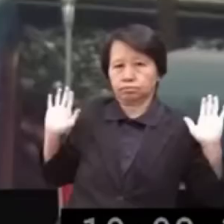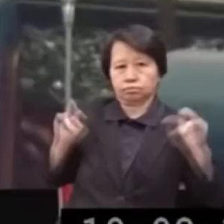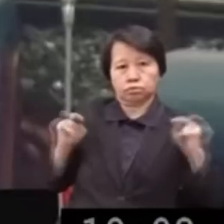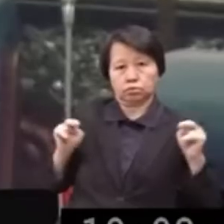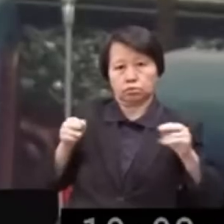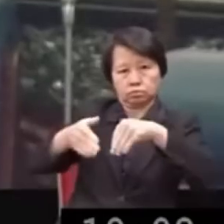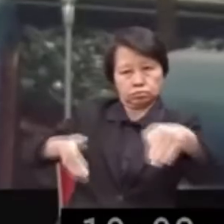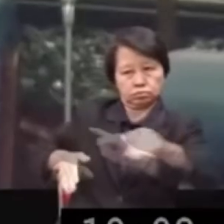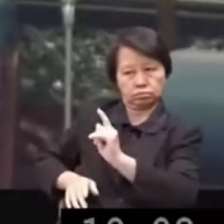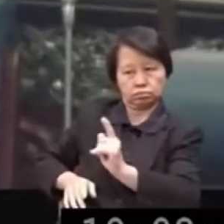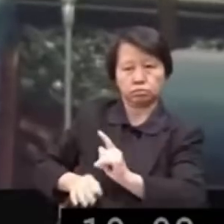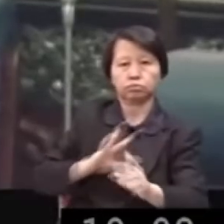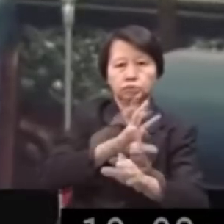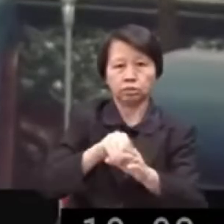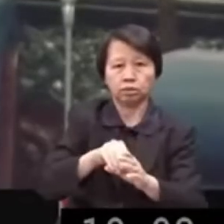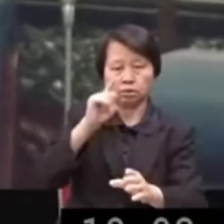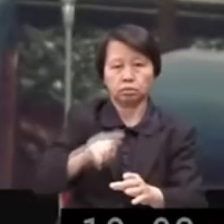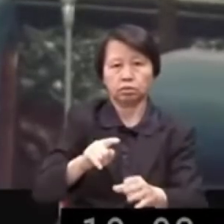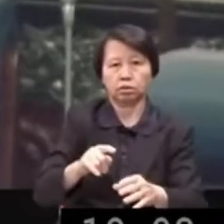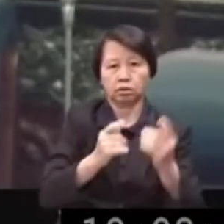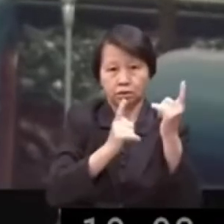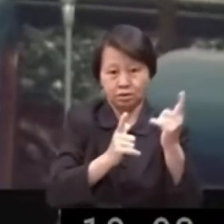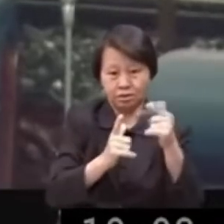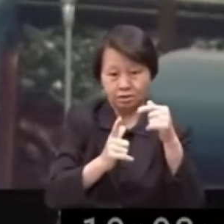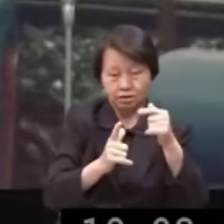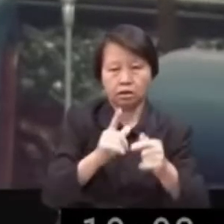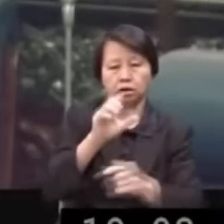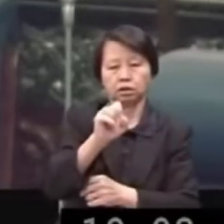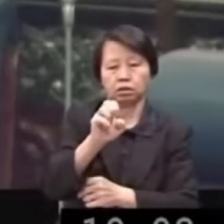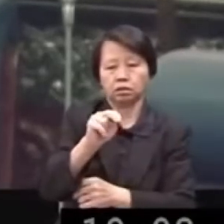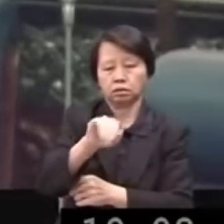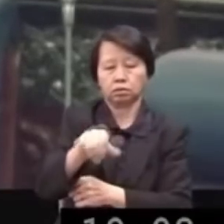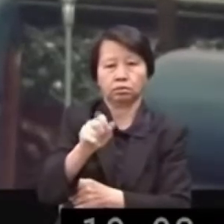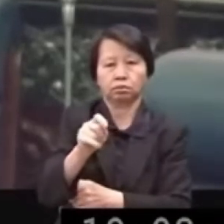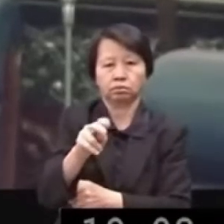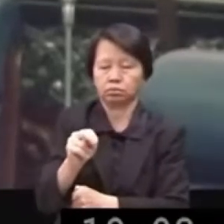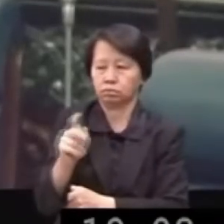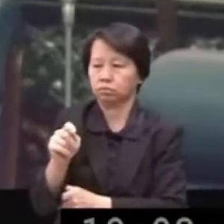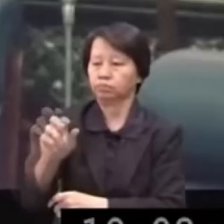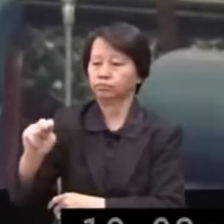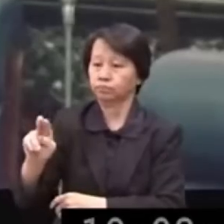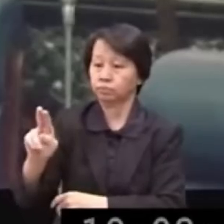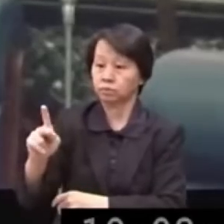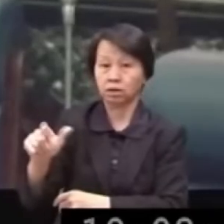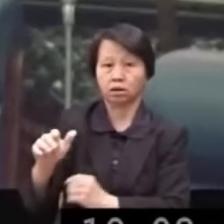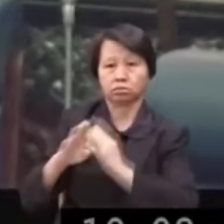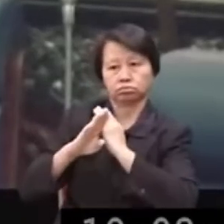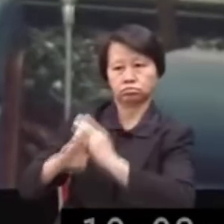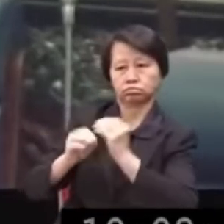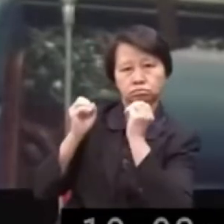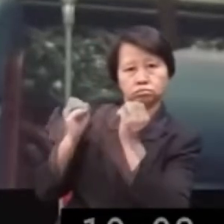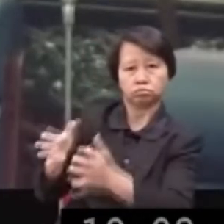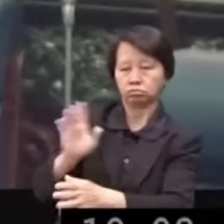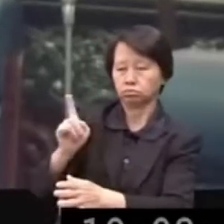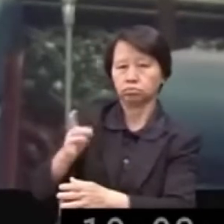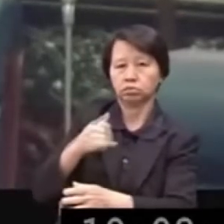termasuklah dalam isu berkaitan perlutan senjata new pencegahan percambahan nuklir dan penggunaan